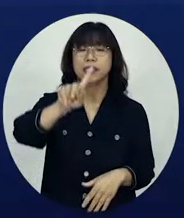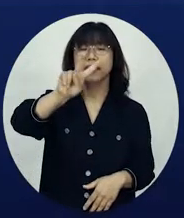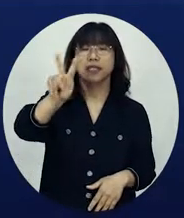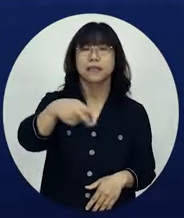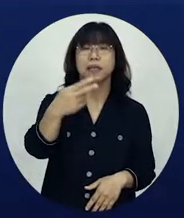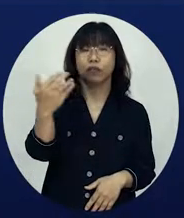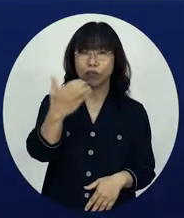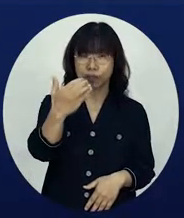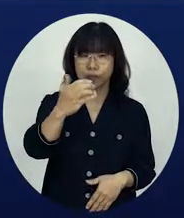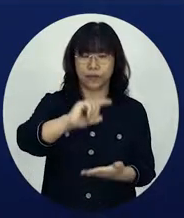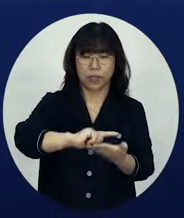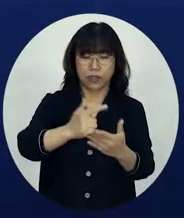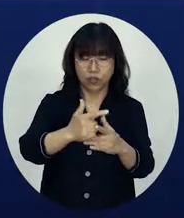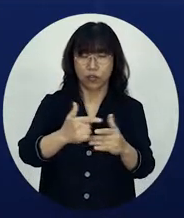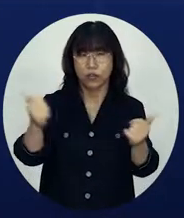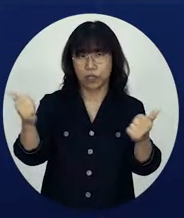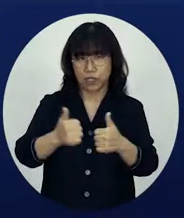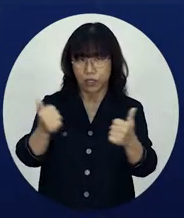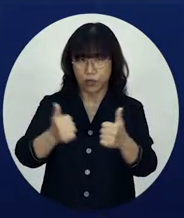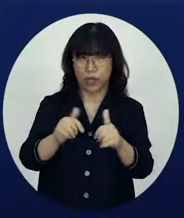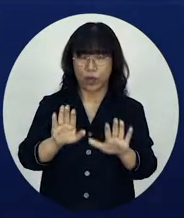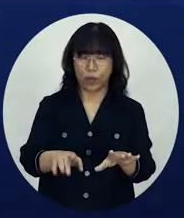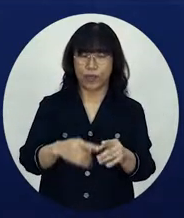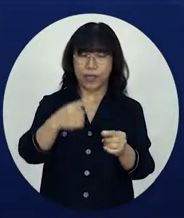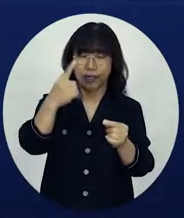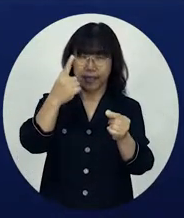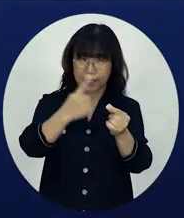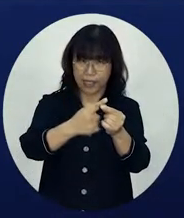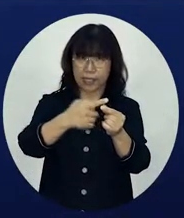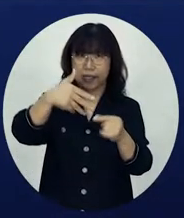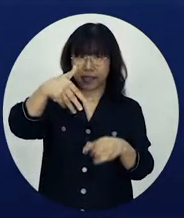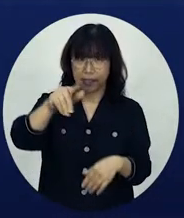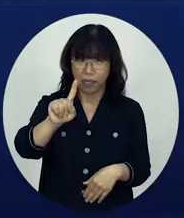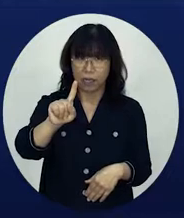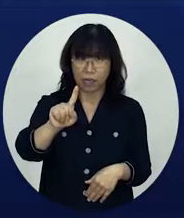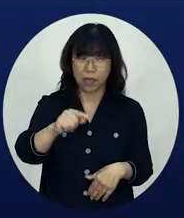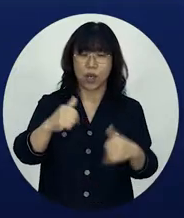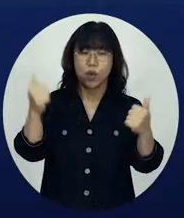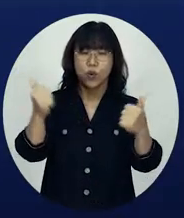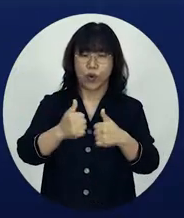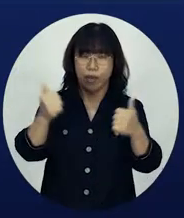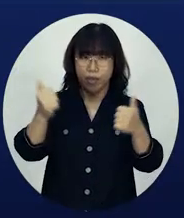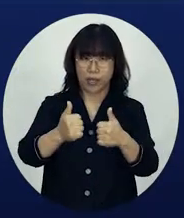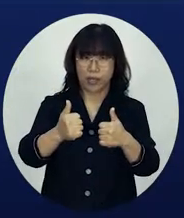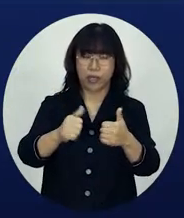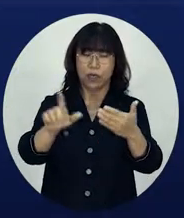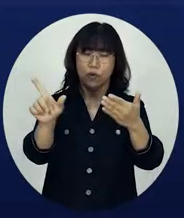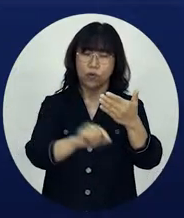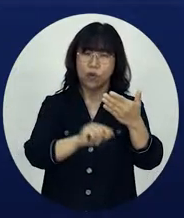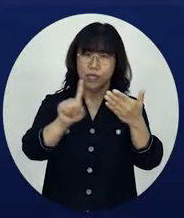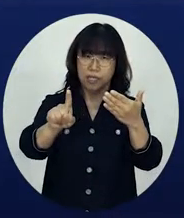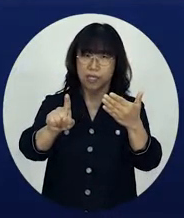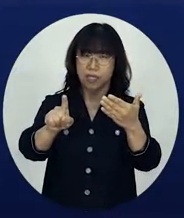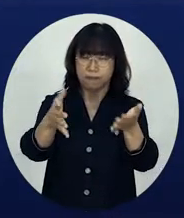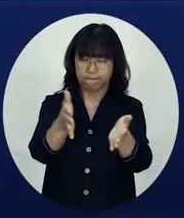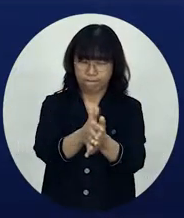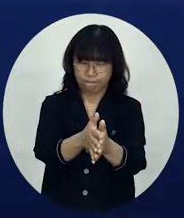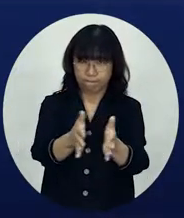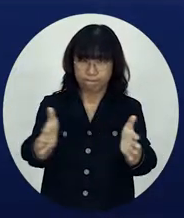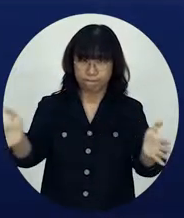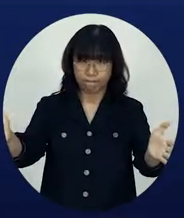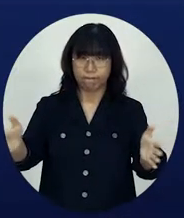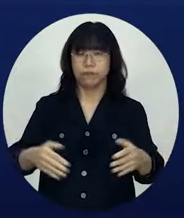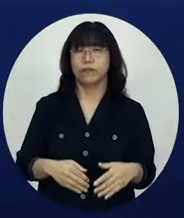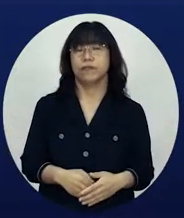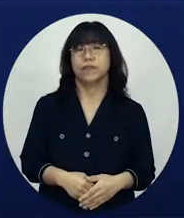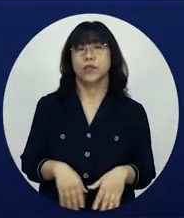제290회 서울특별시 강서구의회 제 1차 정례회가 지난 9월 1일 제1차 본회의로 계획했습니다